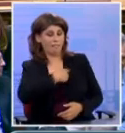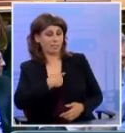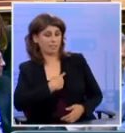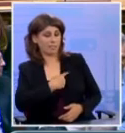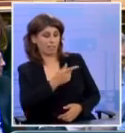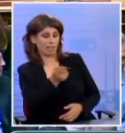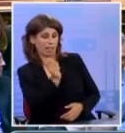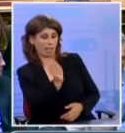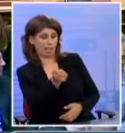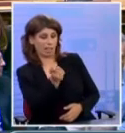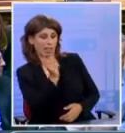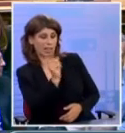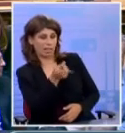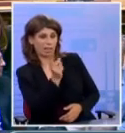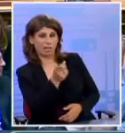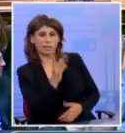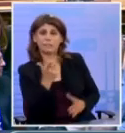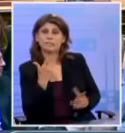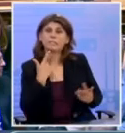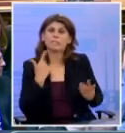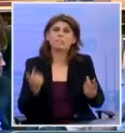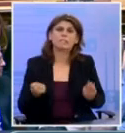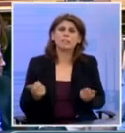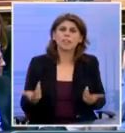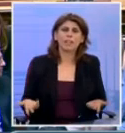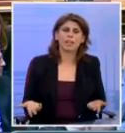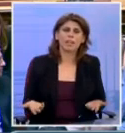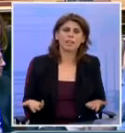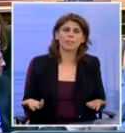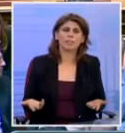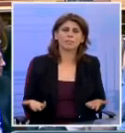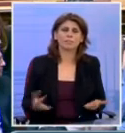θα έκανε? Κύριε Πρόεδρε,